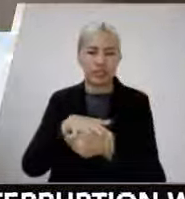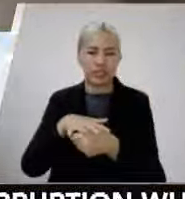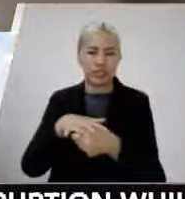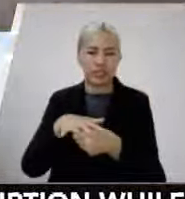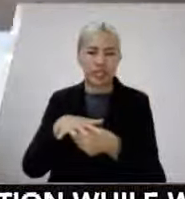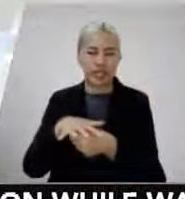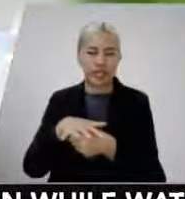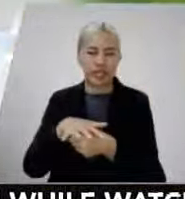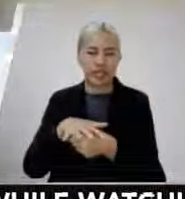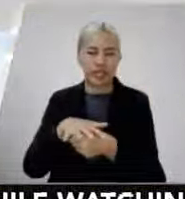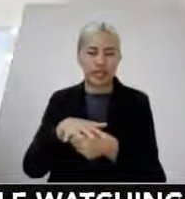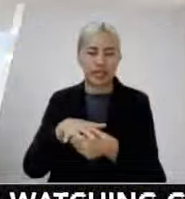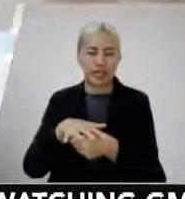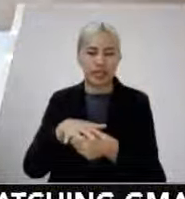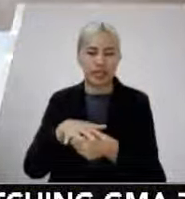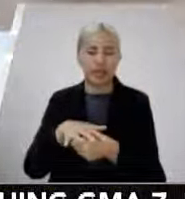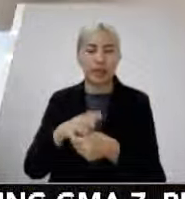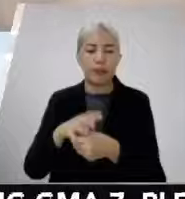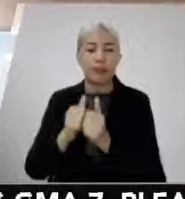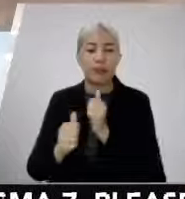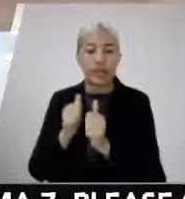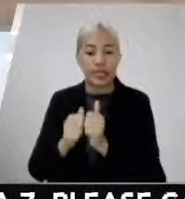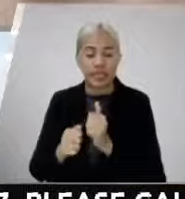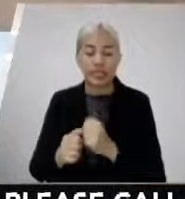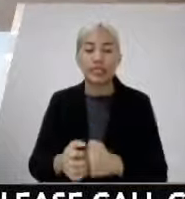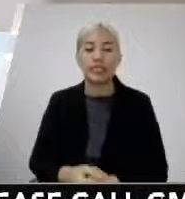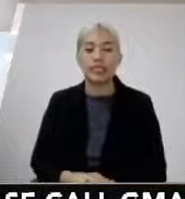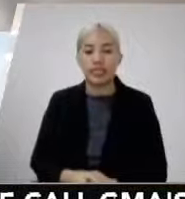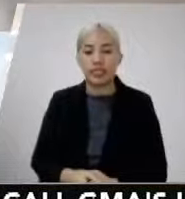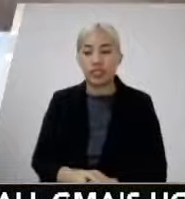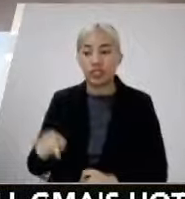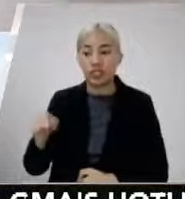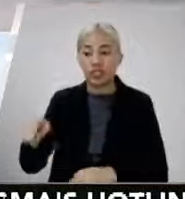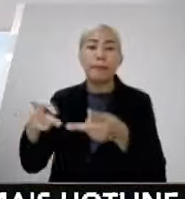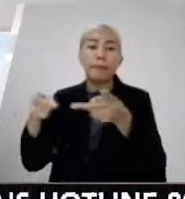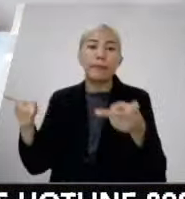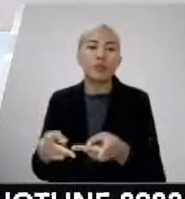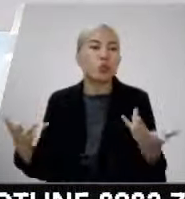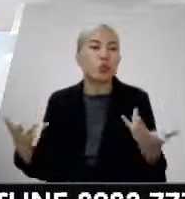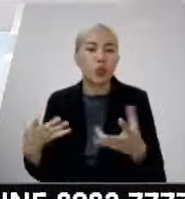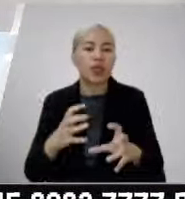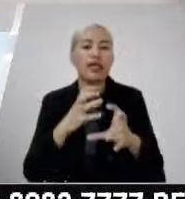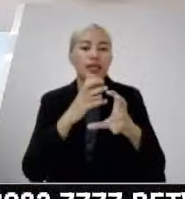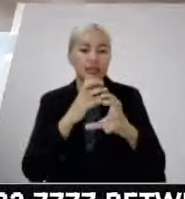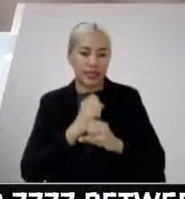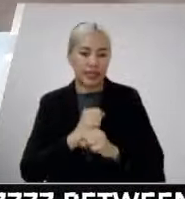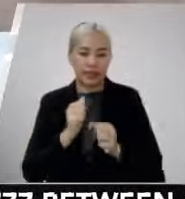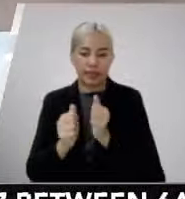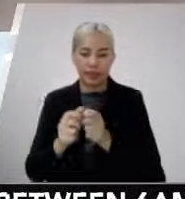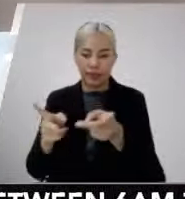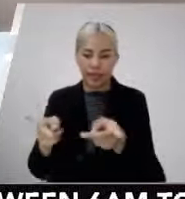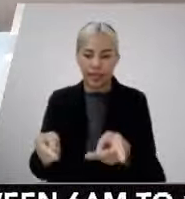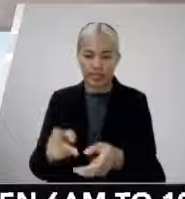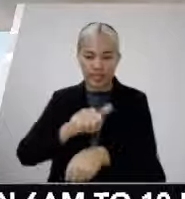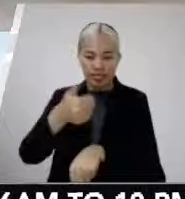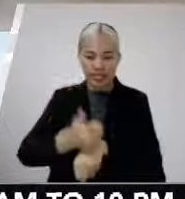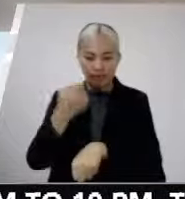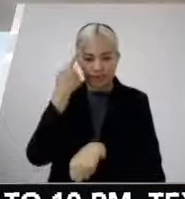extracting point na or extraction point nila. Mm-hmm. Ano pong paghahanda yung ginagawa nyo ngayon kapag nagkaroon na mas malaki